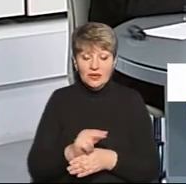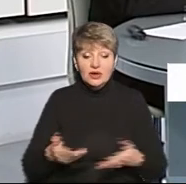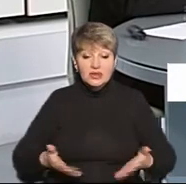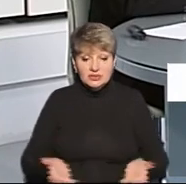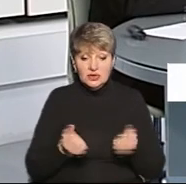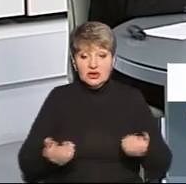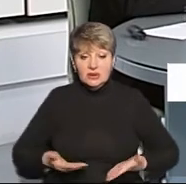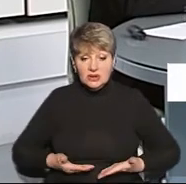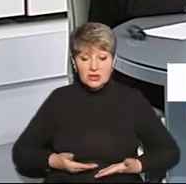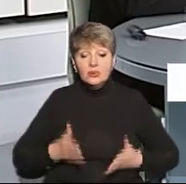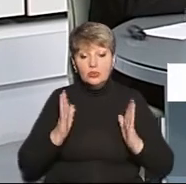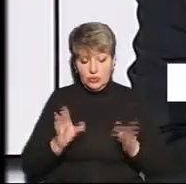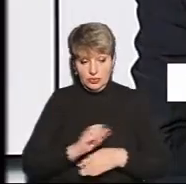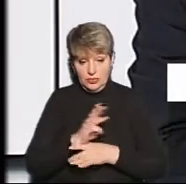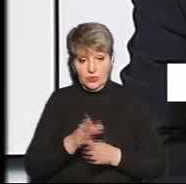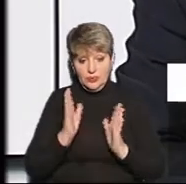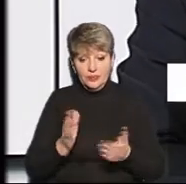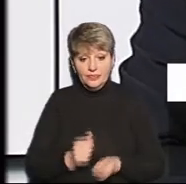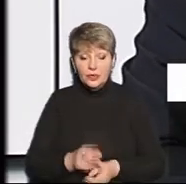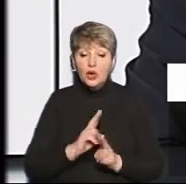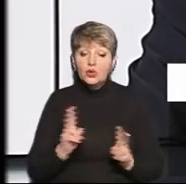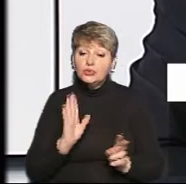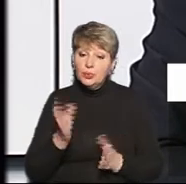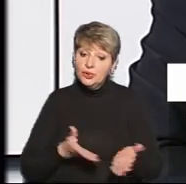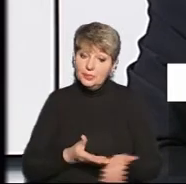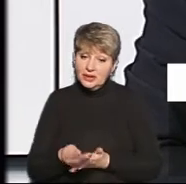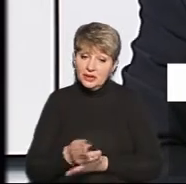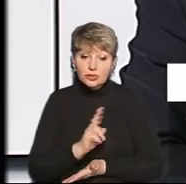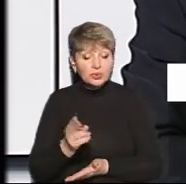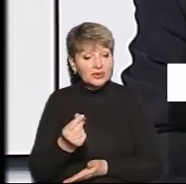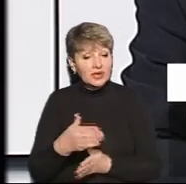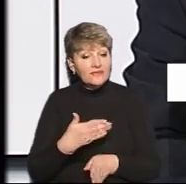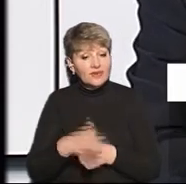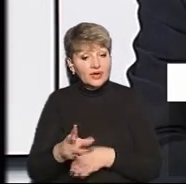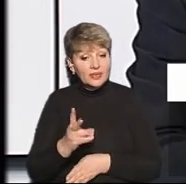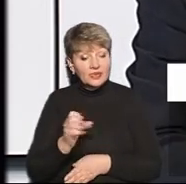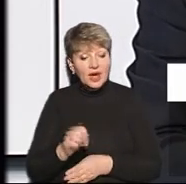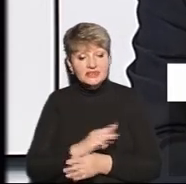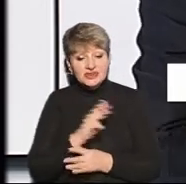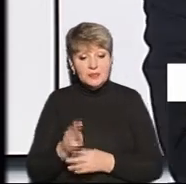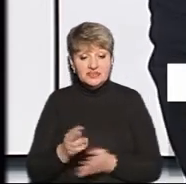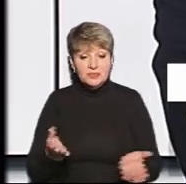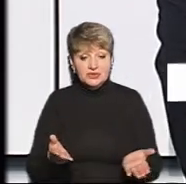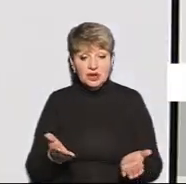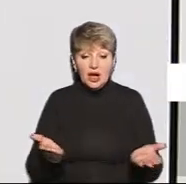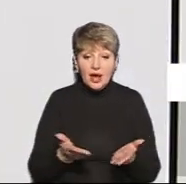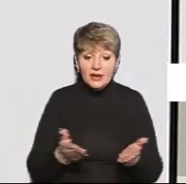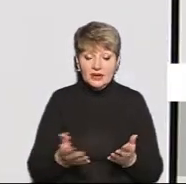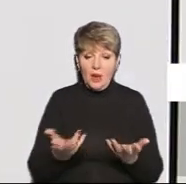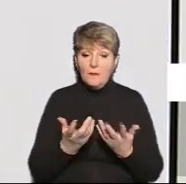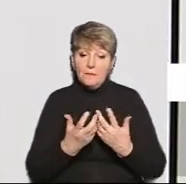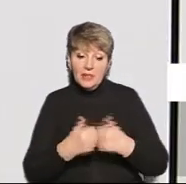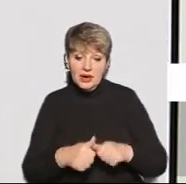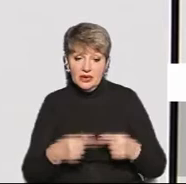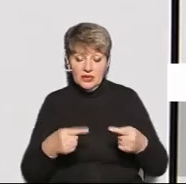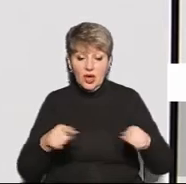людей, буде забезпечені. Хто за це платитиме, хто виділяє на це гроші? На забезпечення, я маю на увазі, якісь прилади і, знову ж